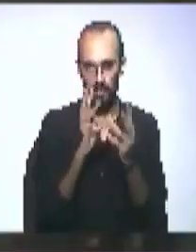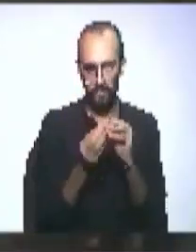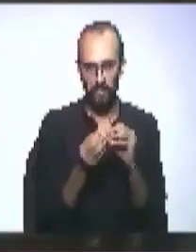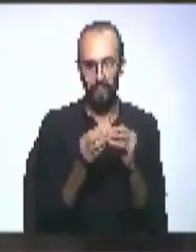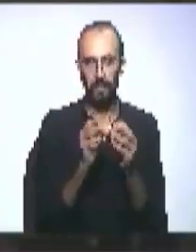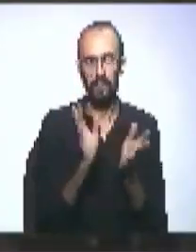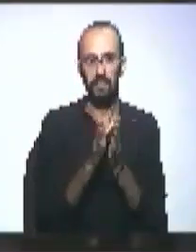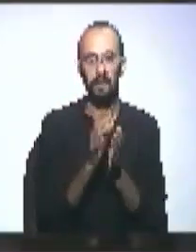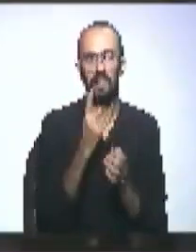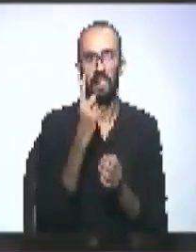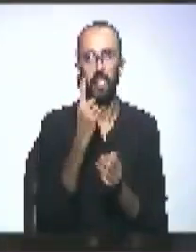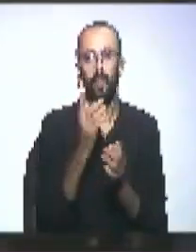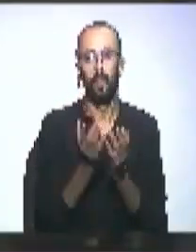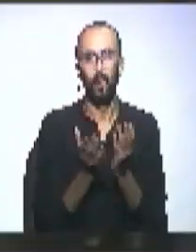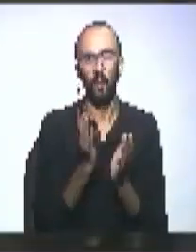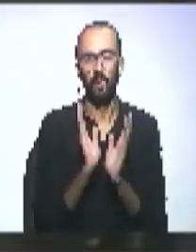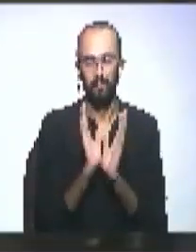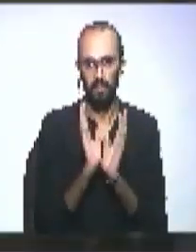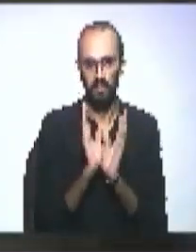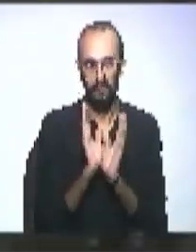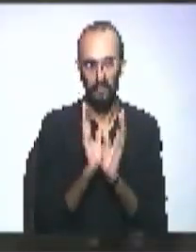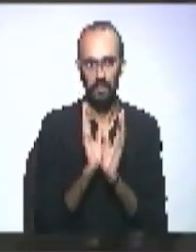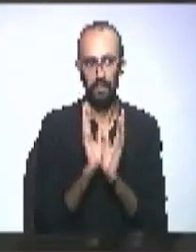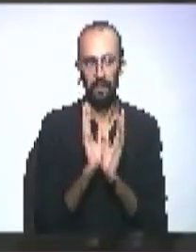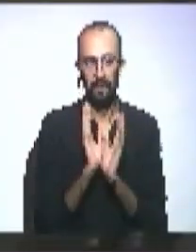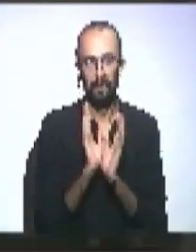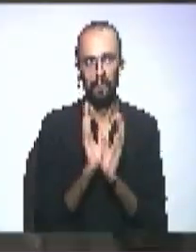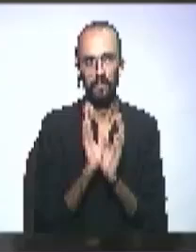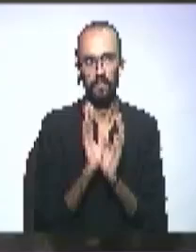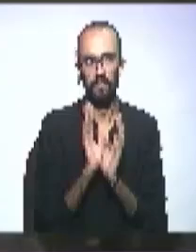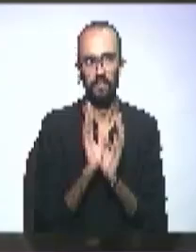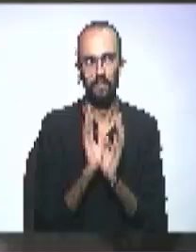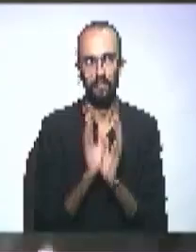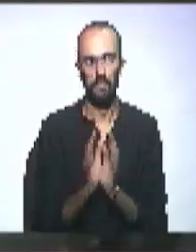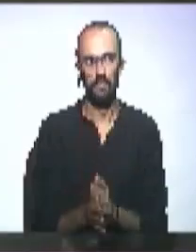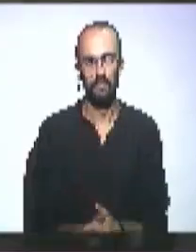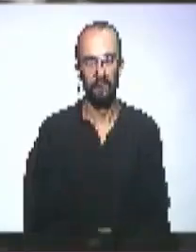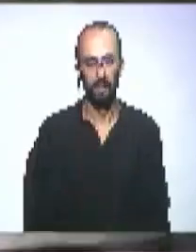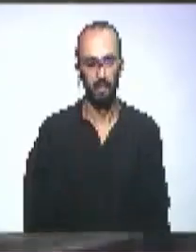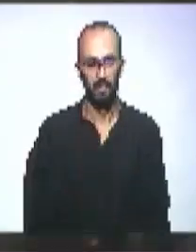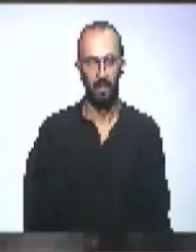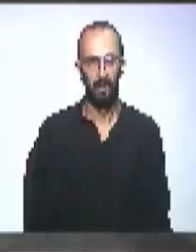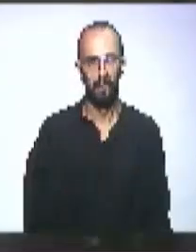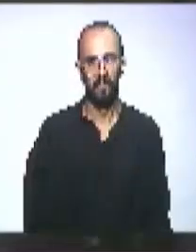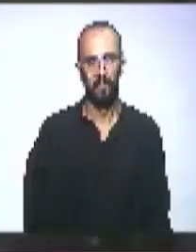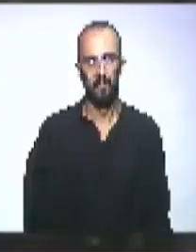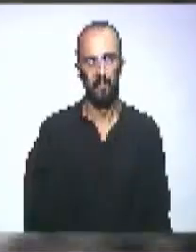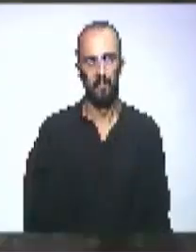كيلو بقى، دول كده يعني بالكامل يبقوا كيلو. الكيلو يطلع كام؟ بالظبط